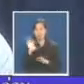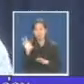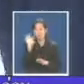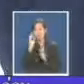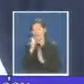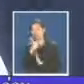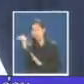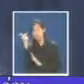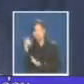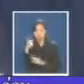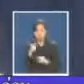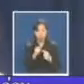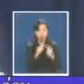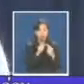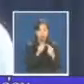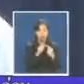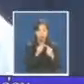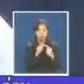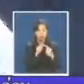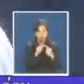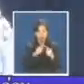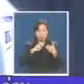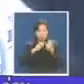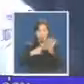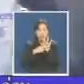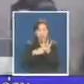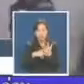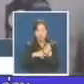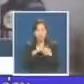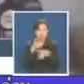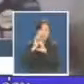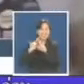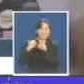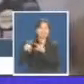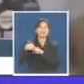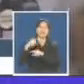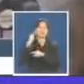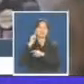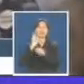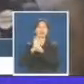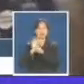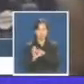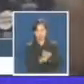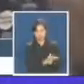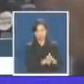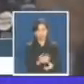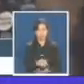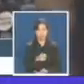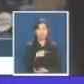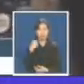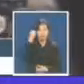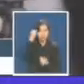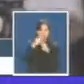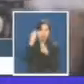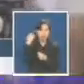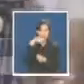ถึงเวลาเลือกตั้งแล้วก็คงจะได้มีเรื่องของการหาเสียงกันอีกเยอะครับ อดีตนายกชวนหลีกภัยนะครับเคยแสดงท่าทีความเป็นสุภาพบุรุ